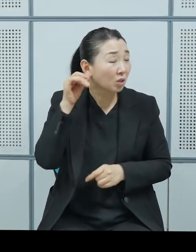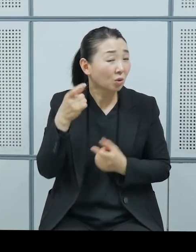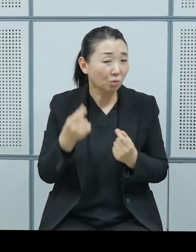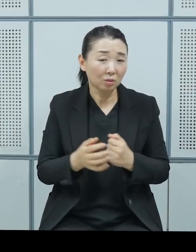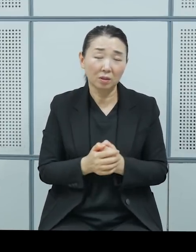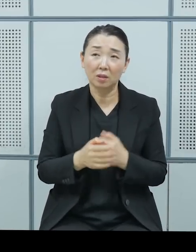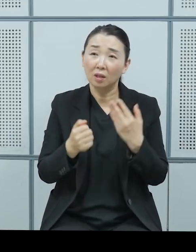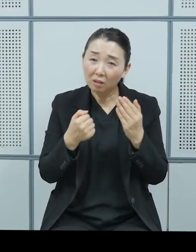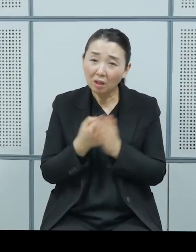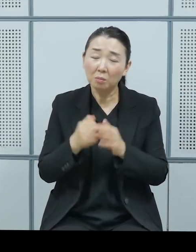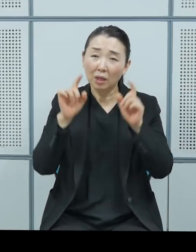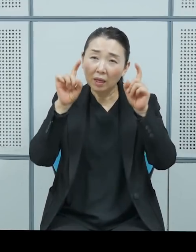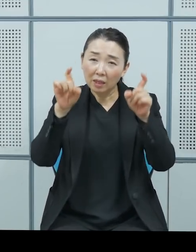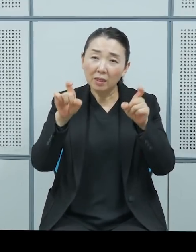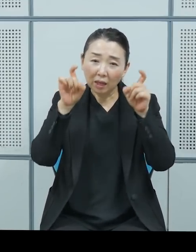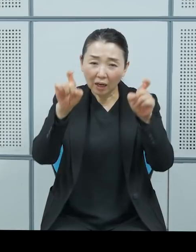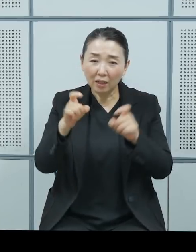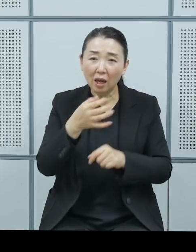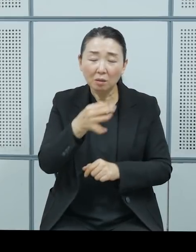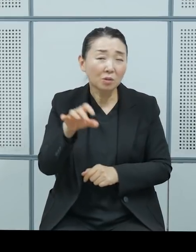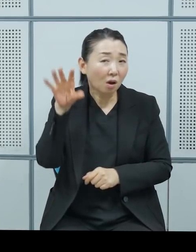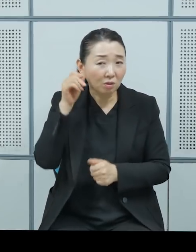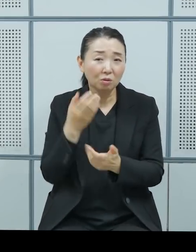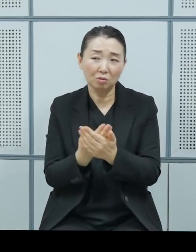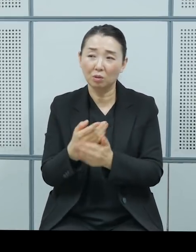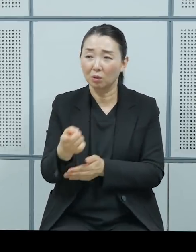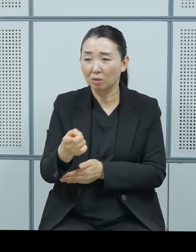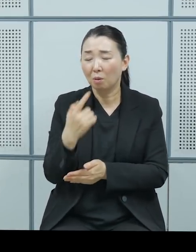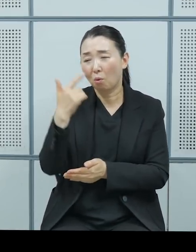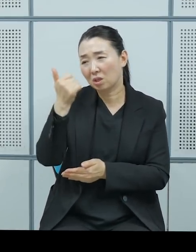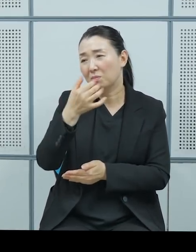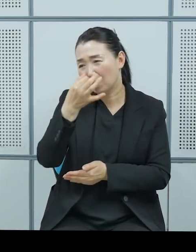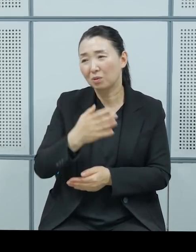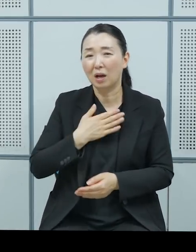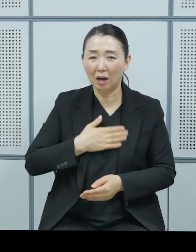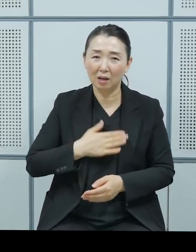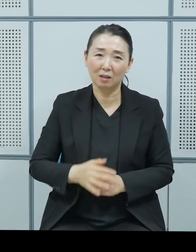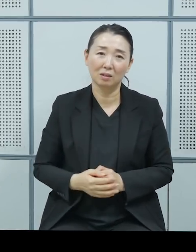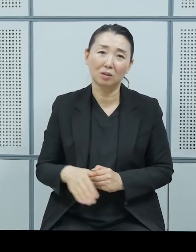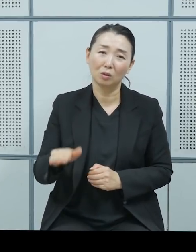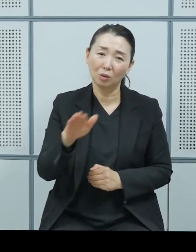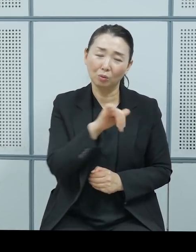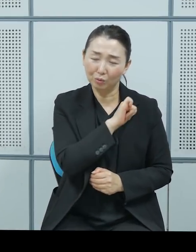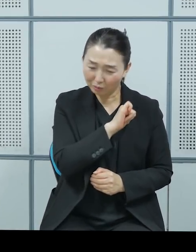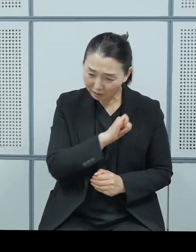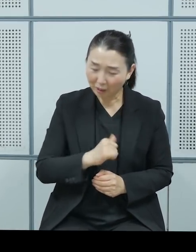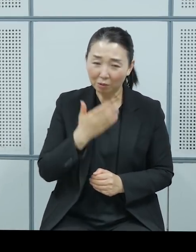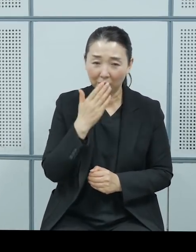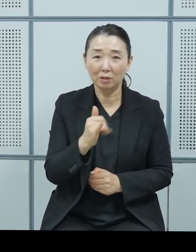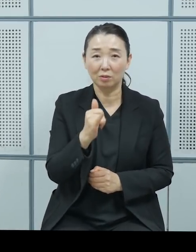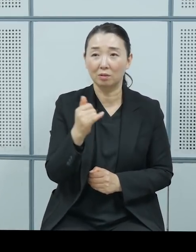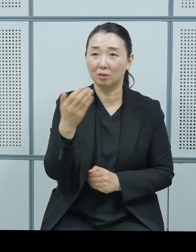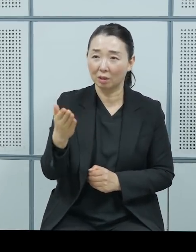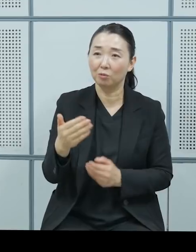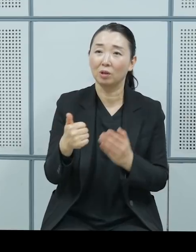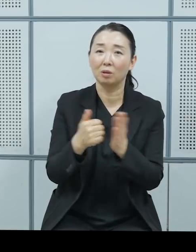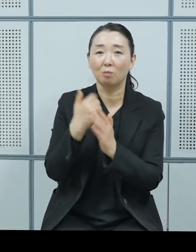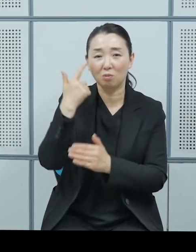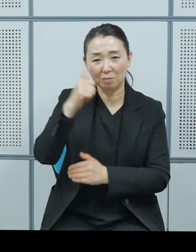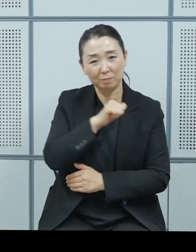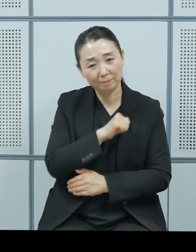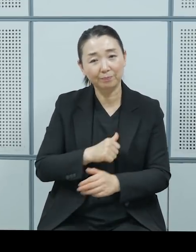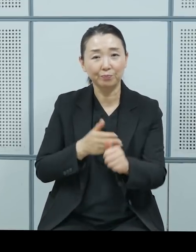양의 음성을 들으세요. 당신이 힘든 건 아는데 네. 우리도 견딜 테니까 예. 당신도